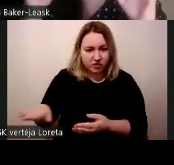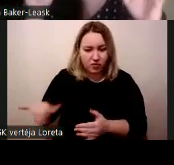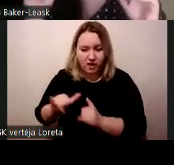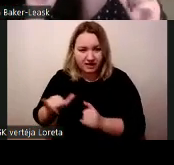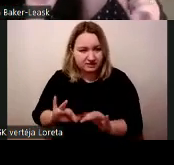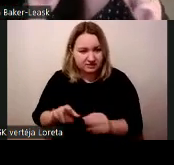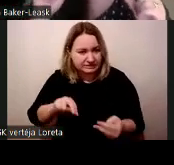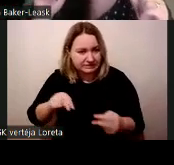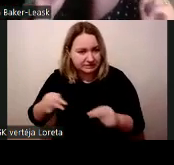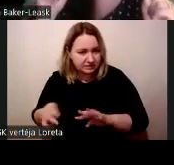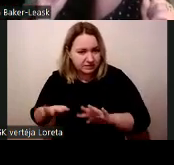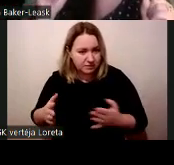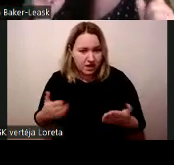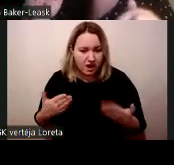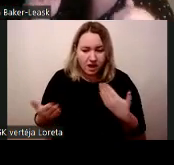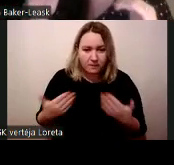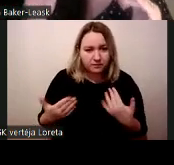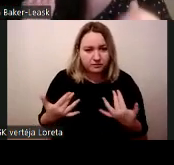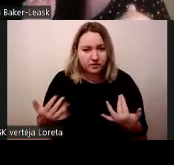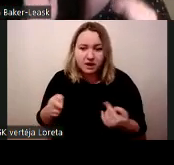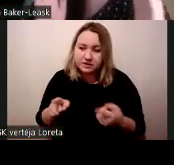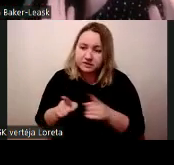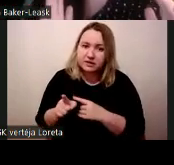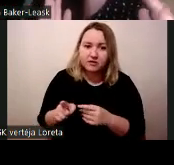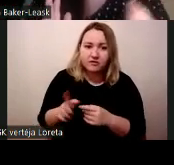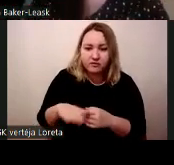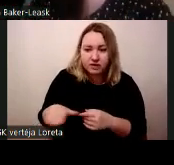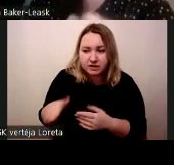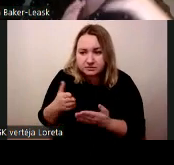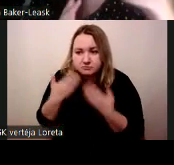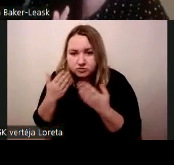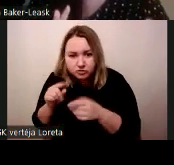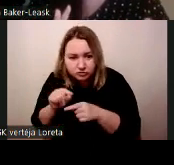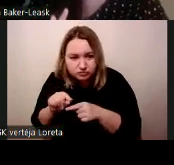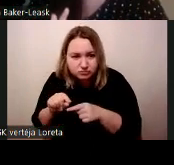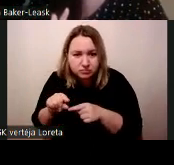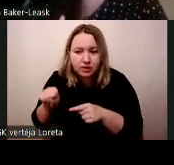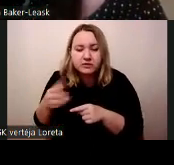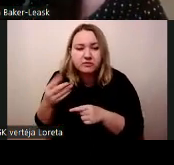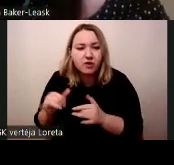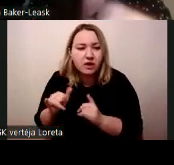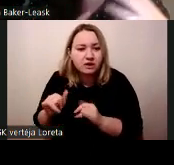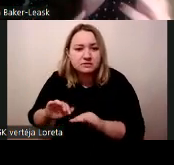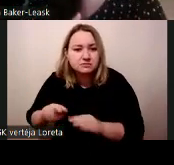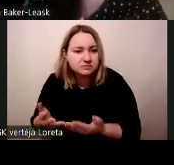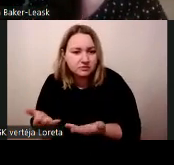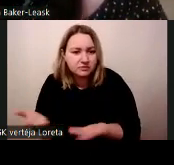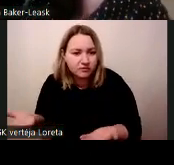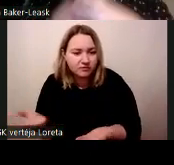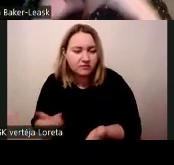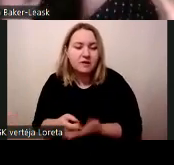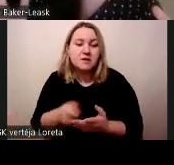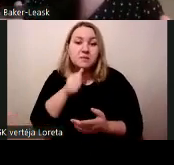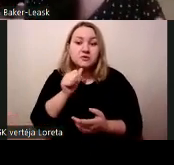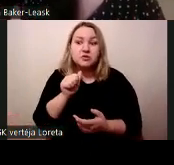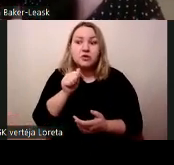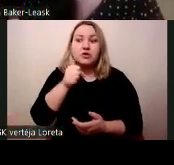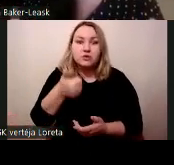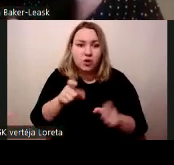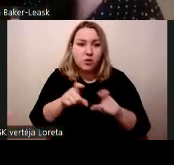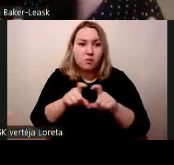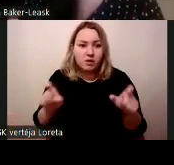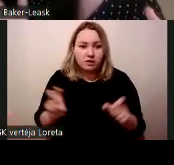jie labiau pradeda skaityti. Ir toliau, kaip rytoj jūs atvykę į mokyklą